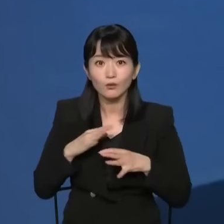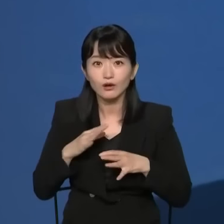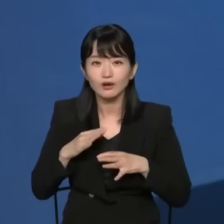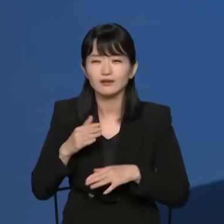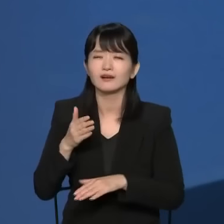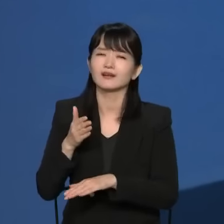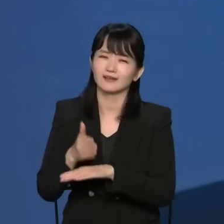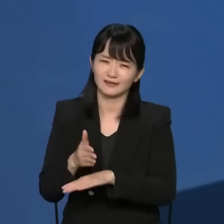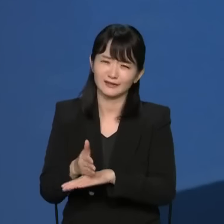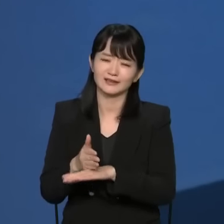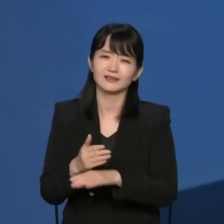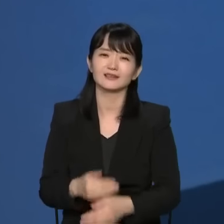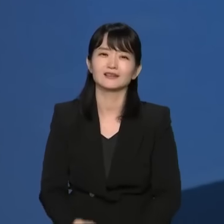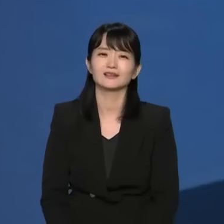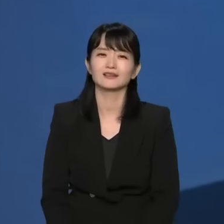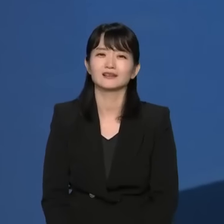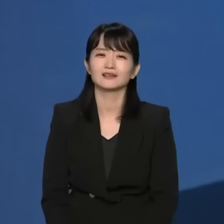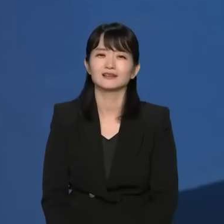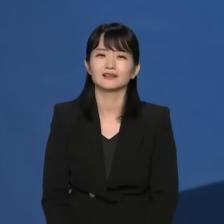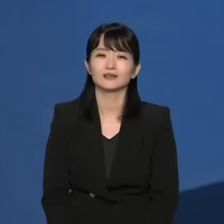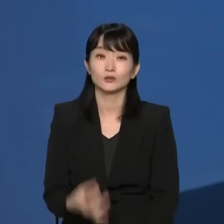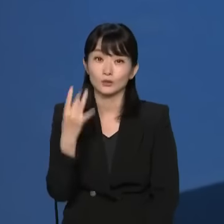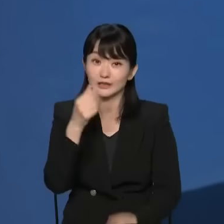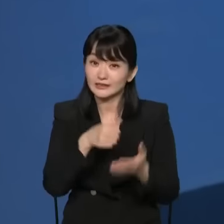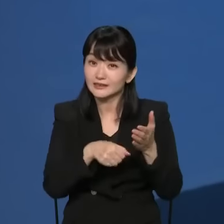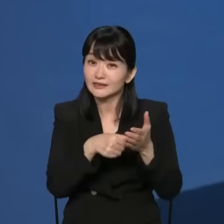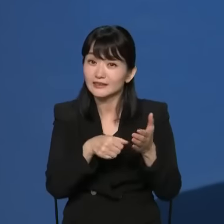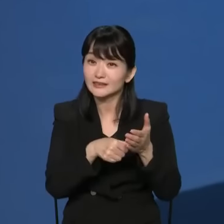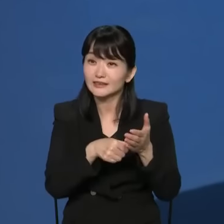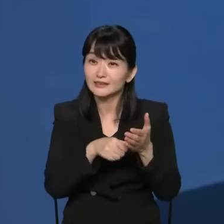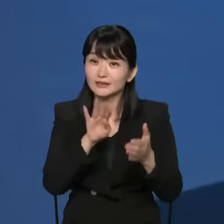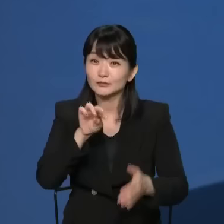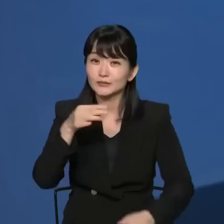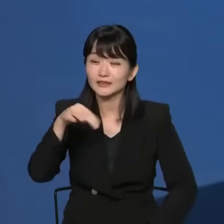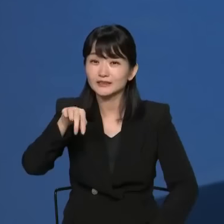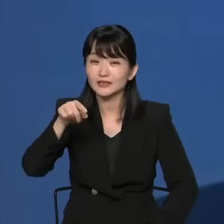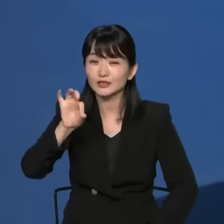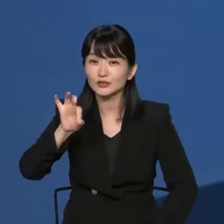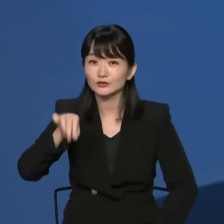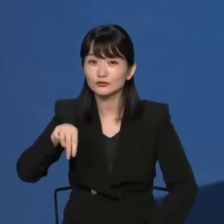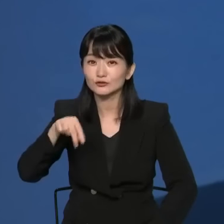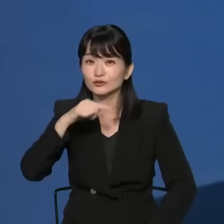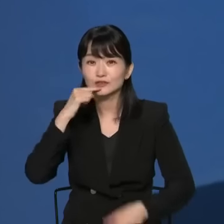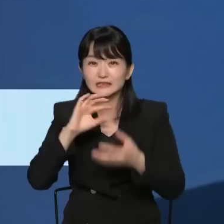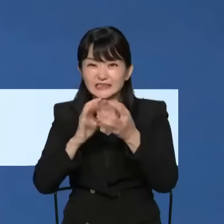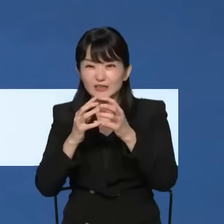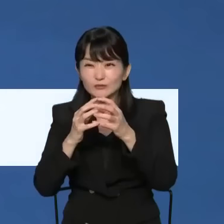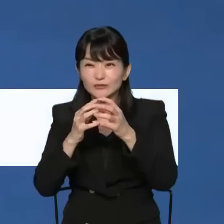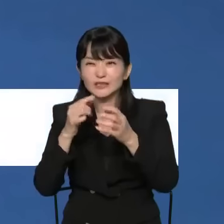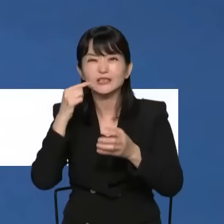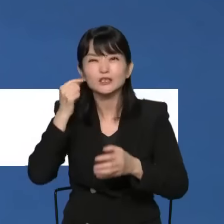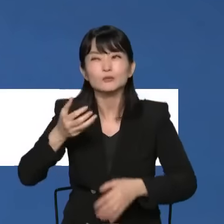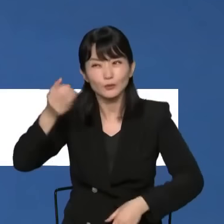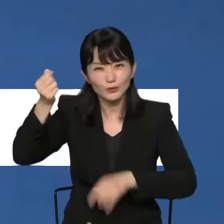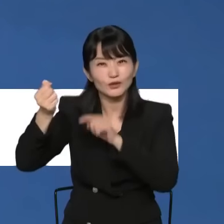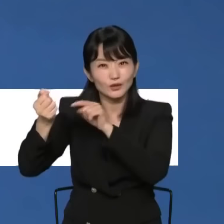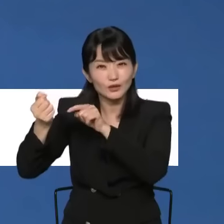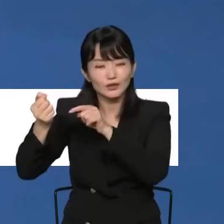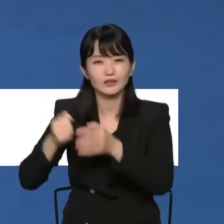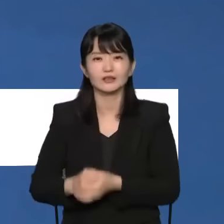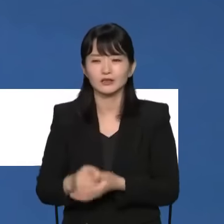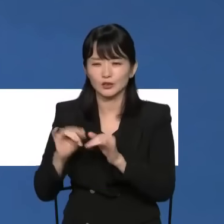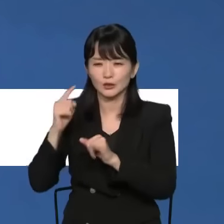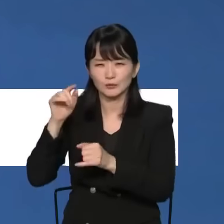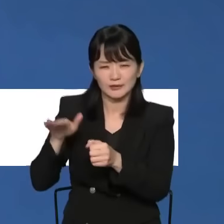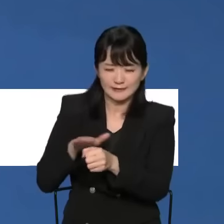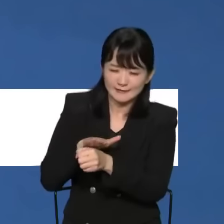너무 감사드리고 원작이 베르사유 장미가 일본이다 보니까 네. 워낙에 국민들에게